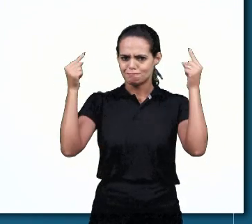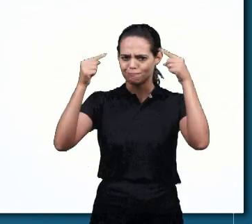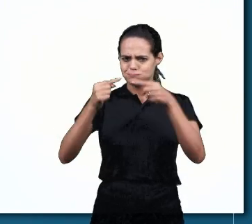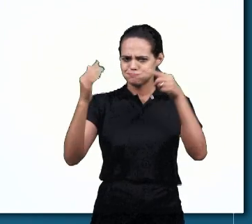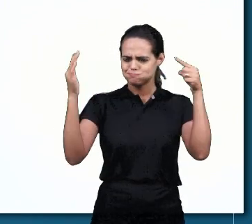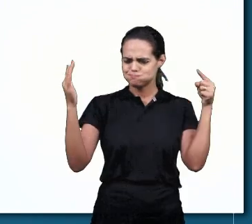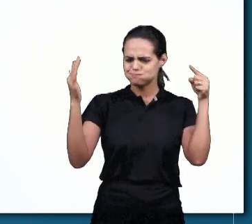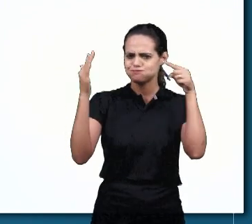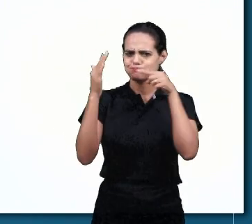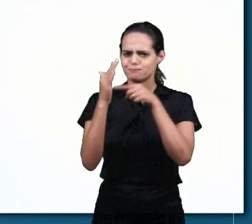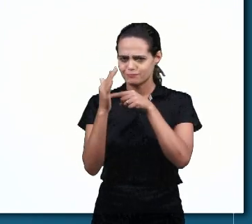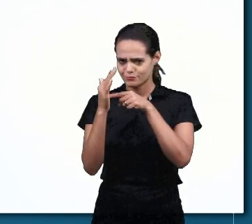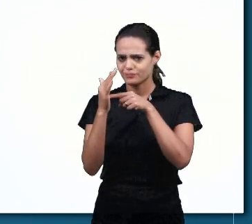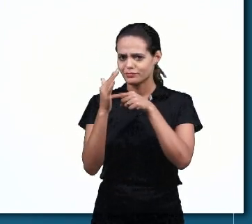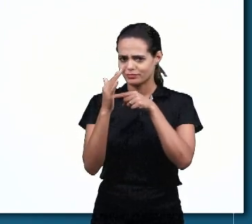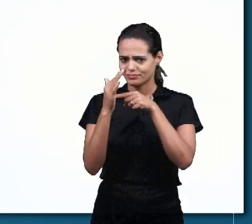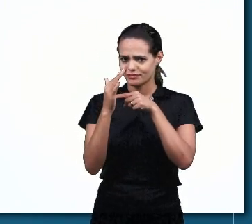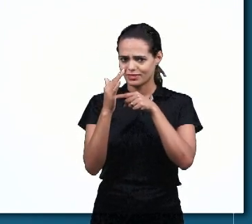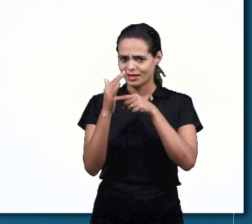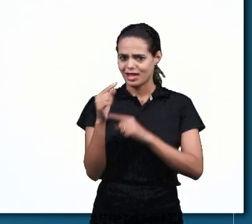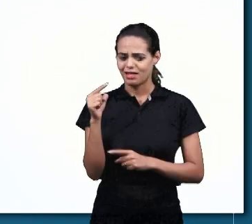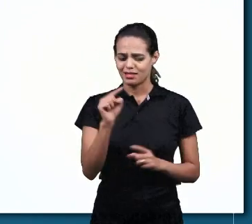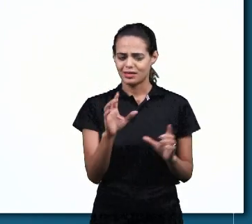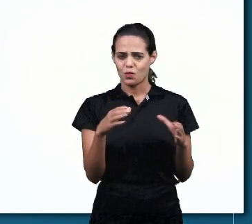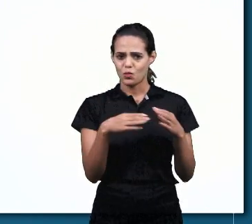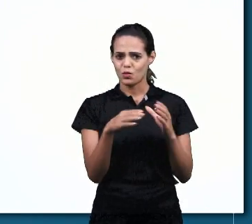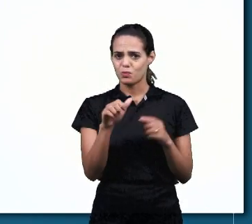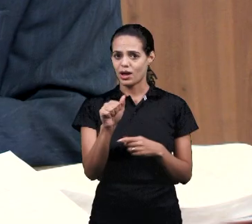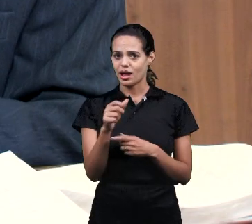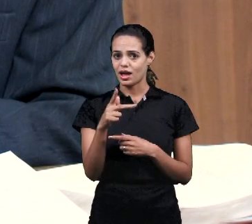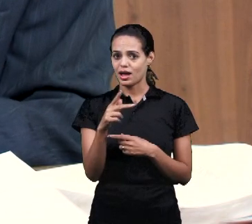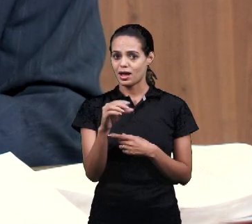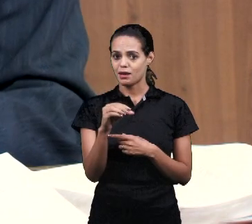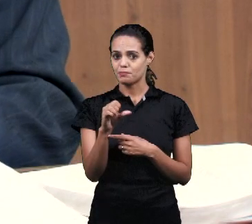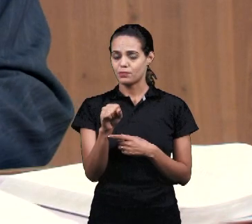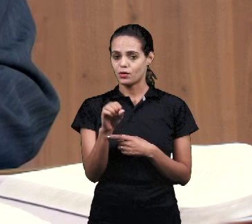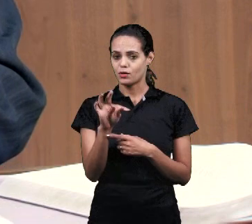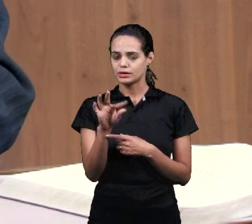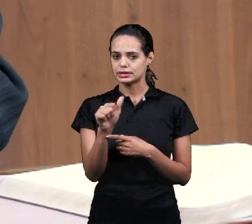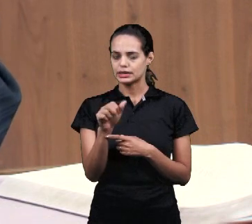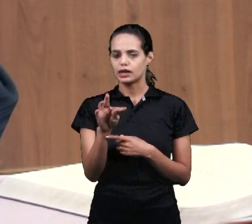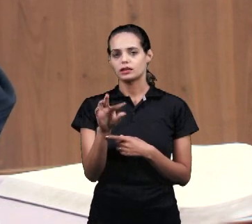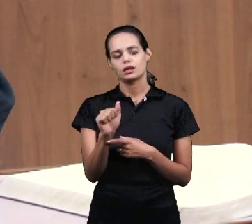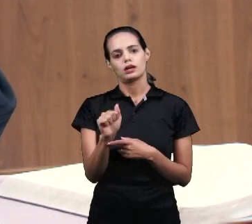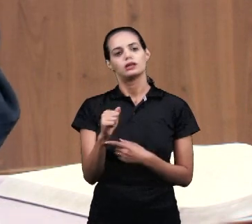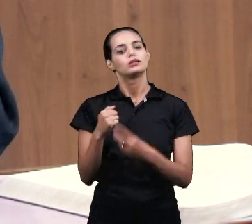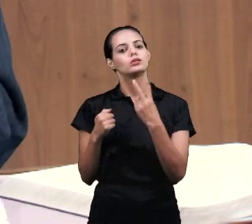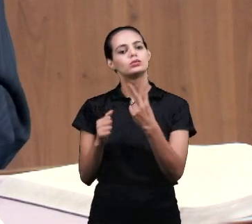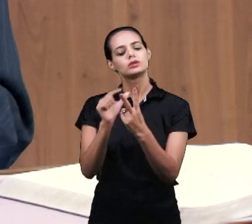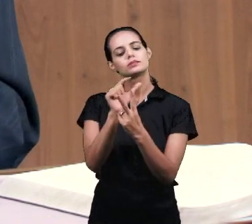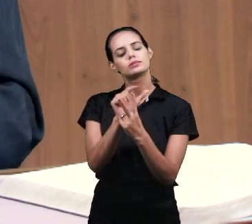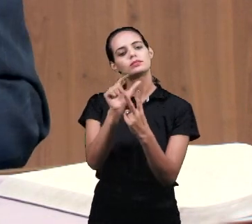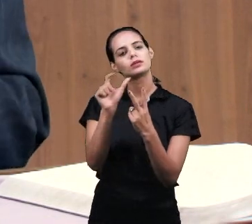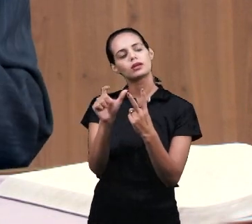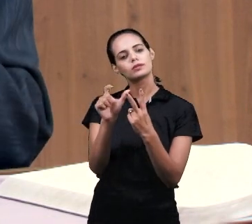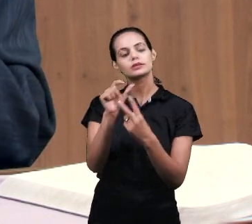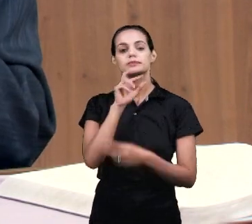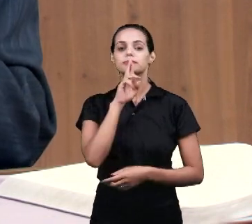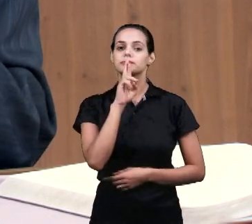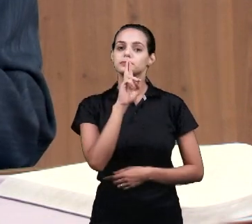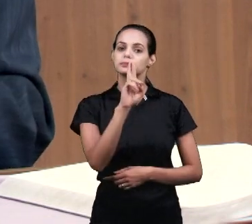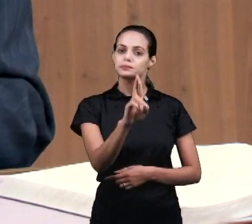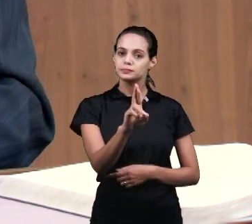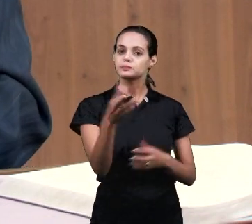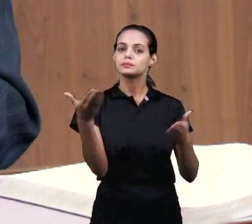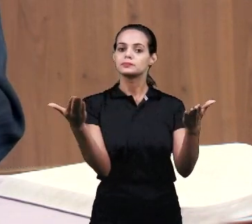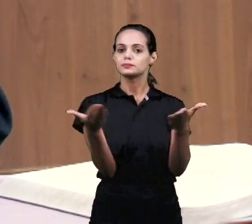faites par les apostates. Quels sont ces sujets dans ces 2 paroles? Ici, pour donner la réponse, nous allons